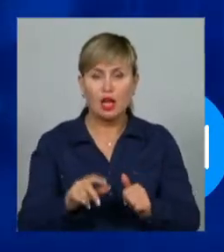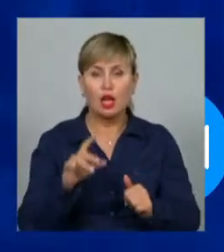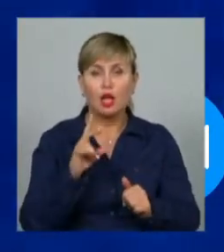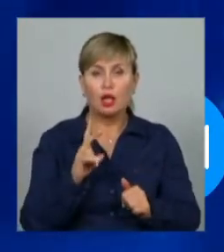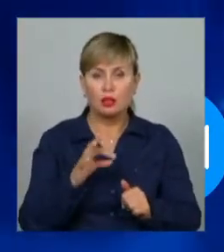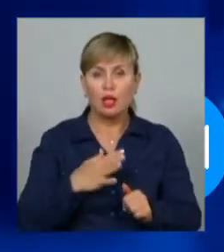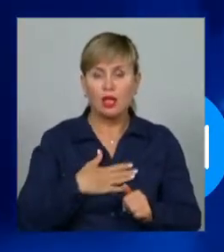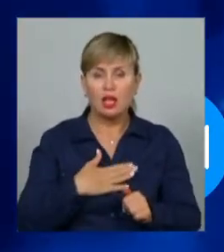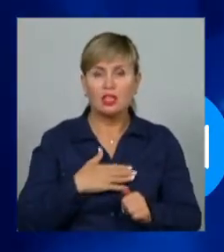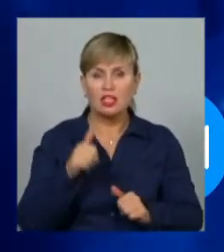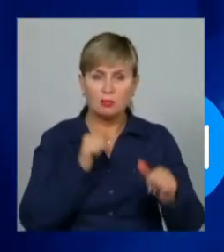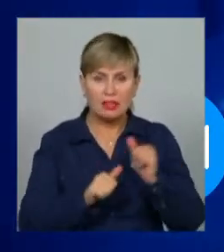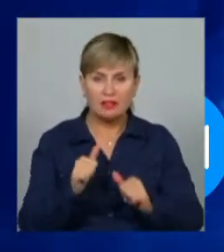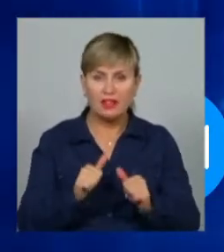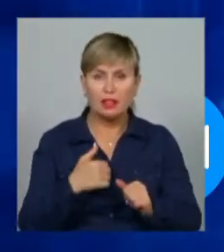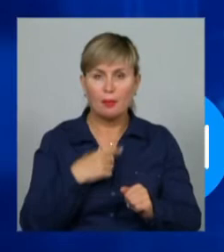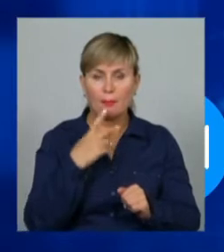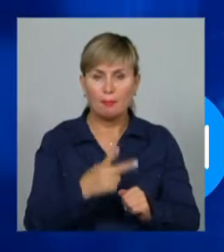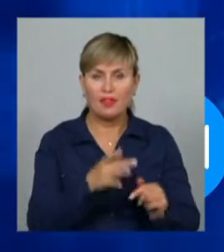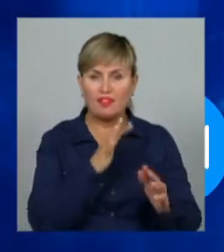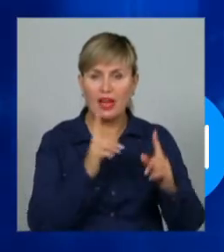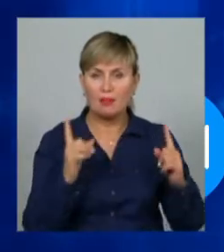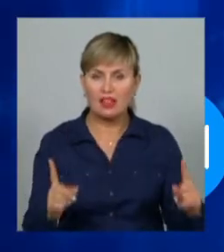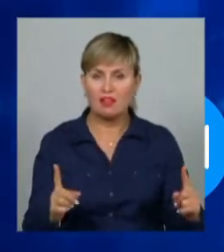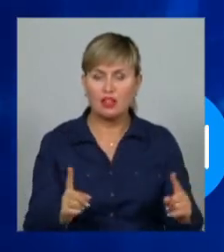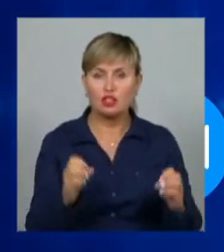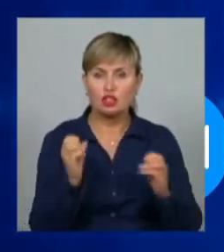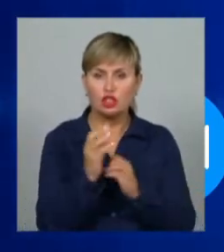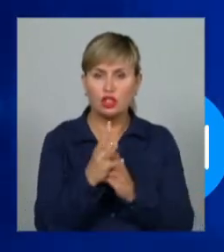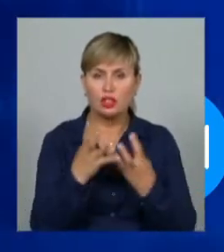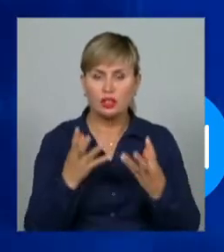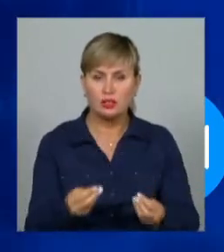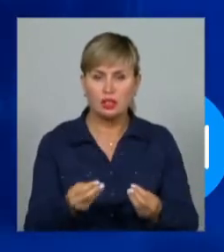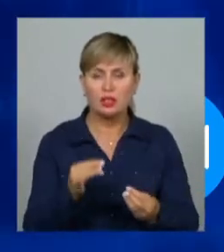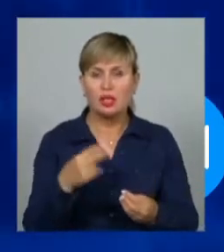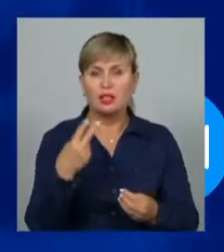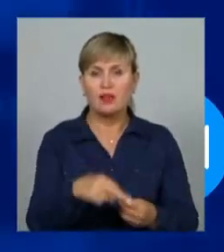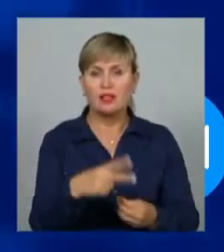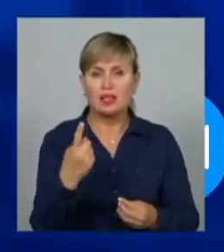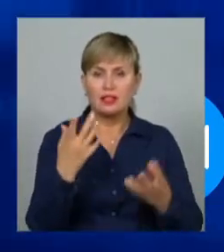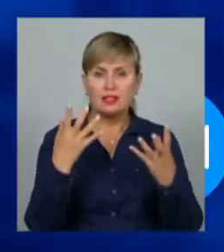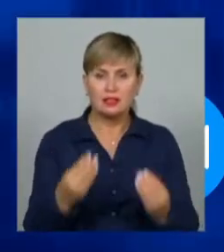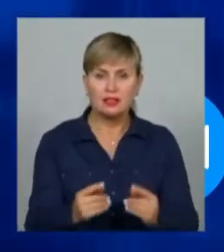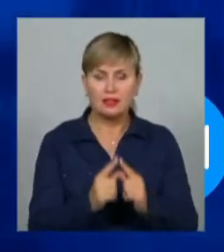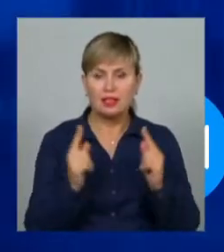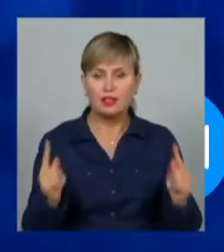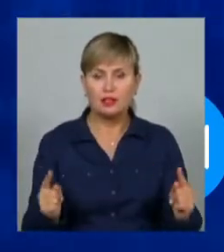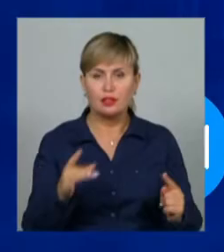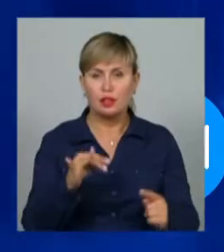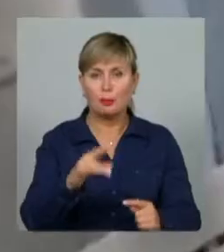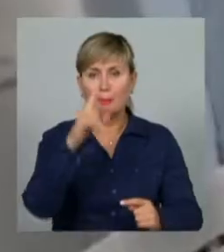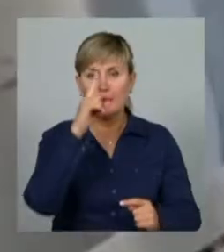наших исследованиях мы испытывали интервал и 14 дней, интервал 21 день, интервал